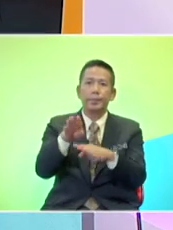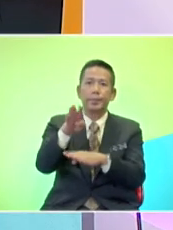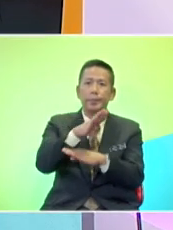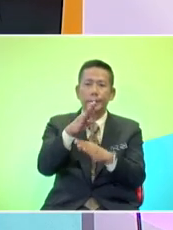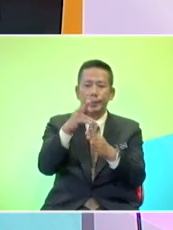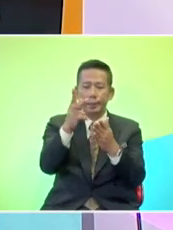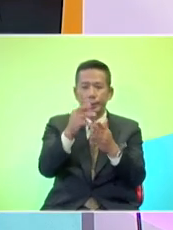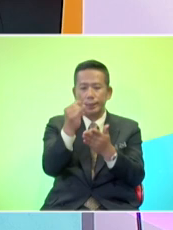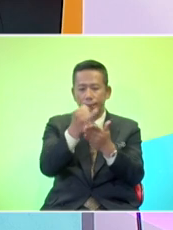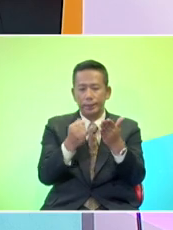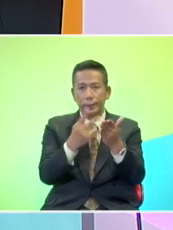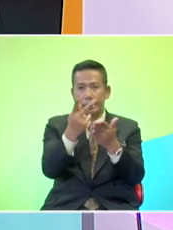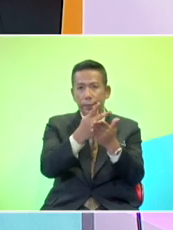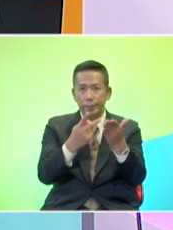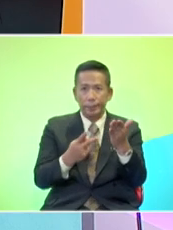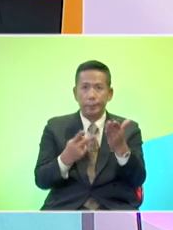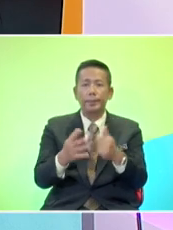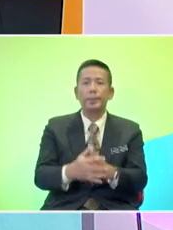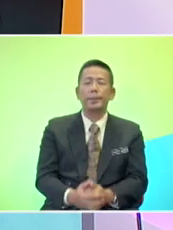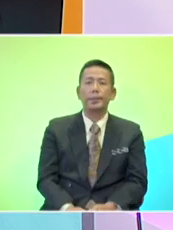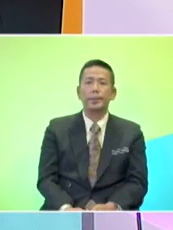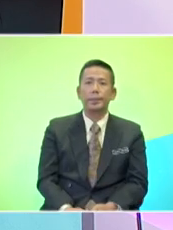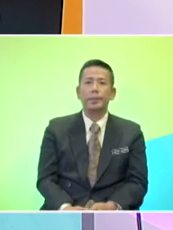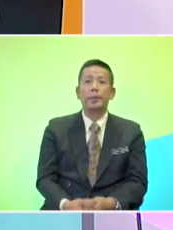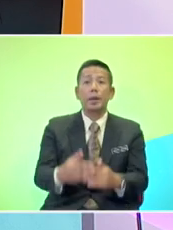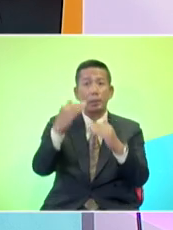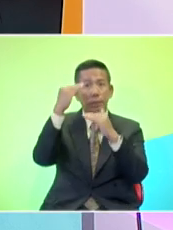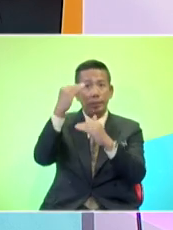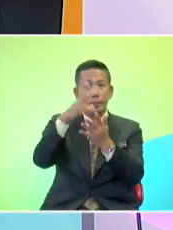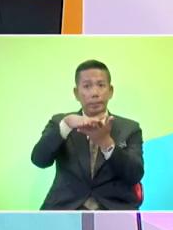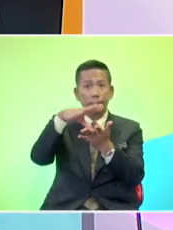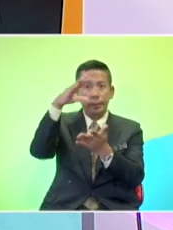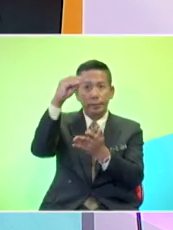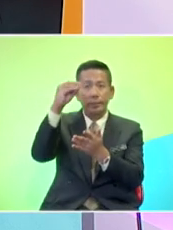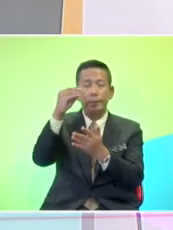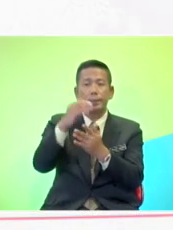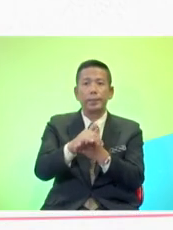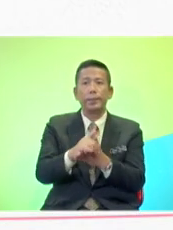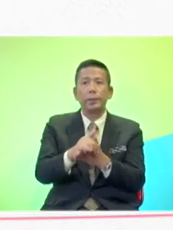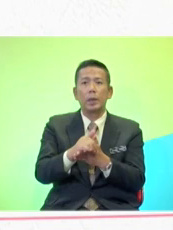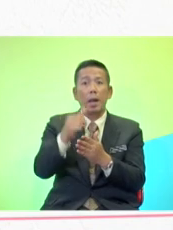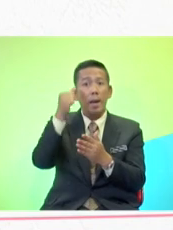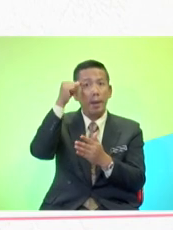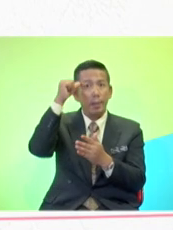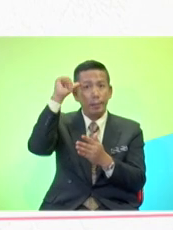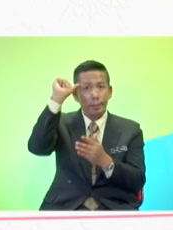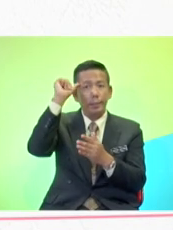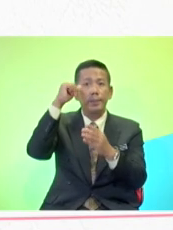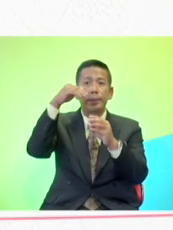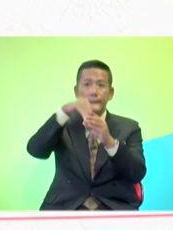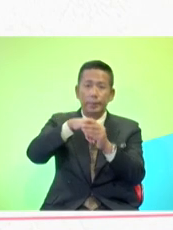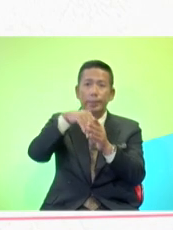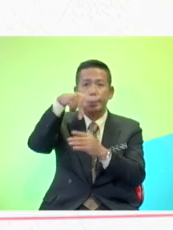7.1 dalam di SGP kita Justin adalah persepsi ke dalam pendidikan